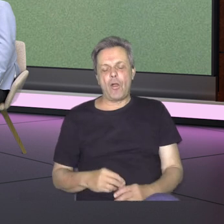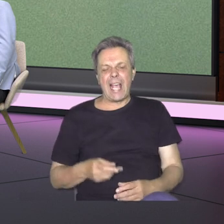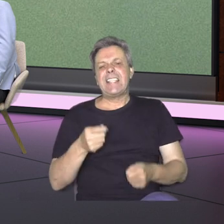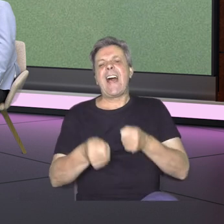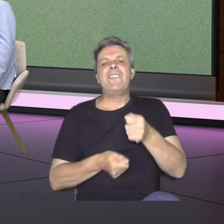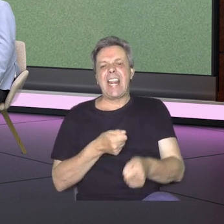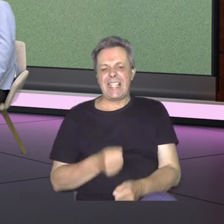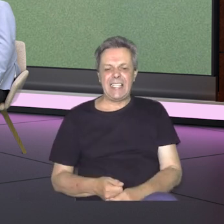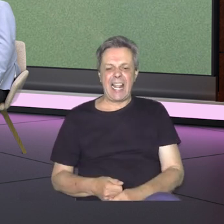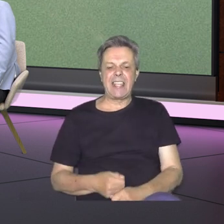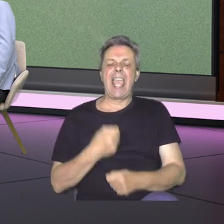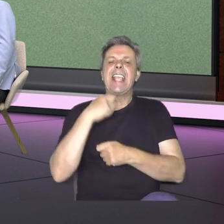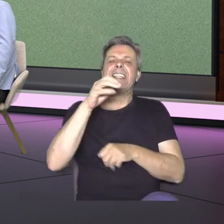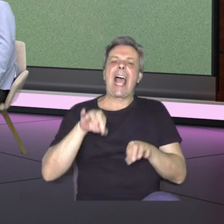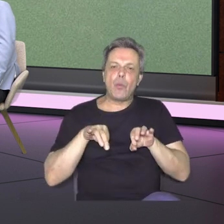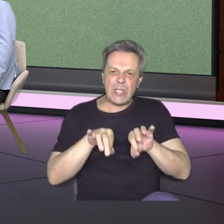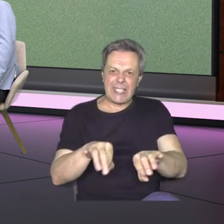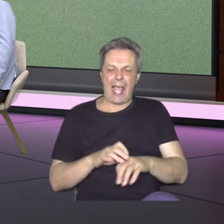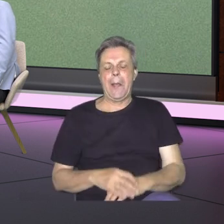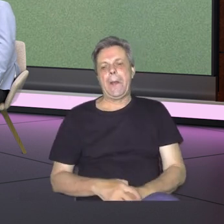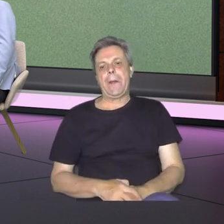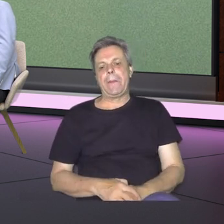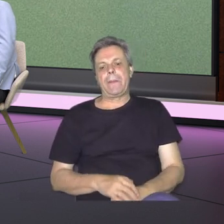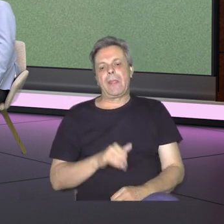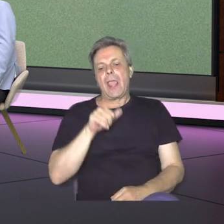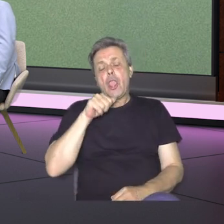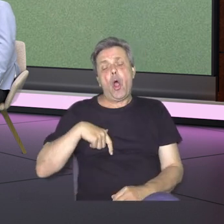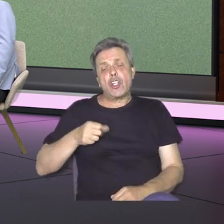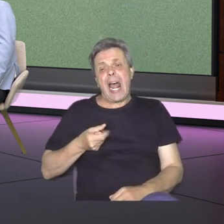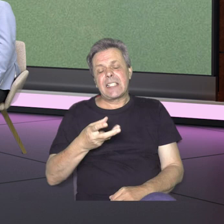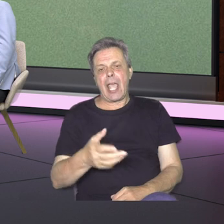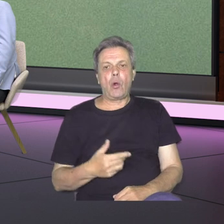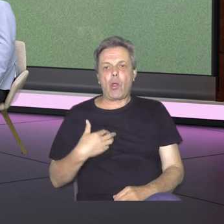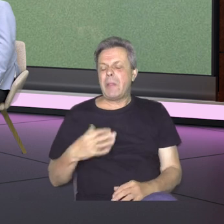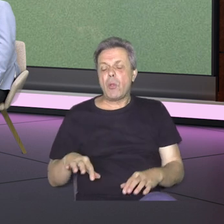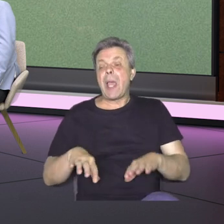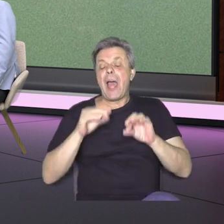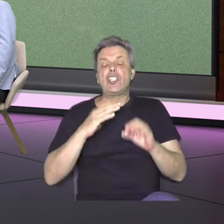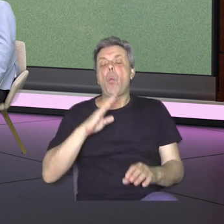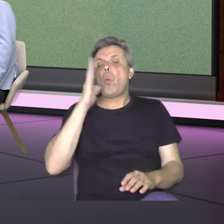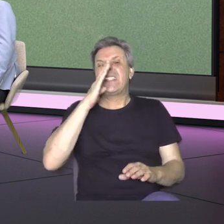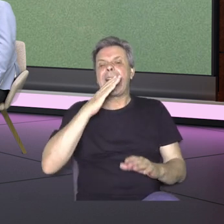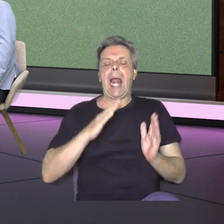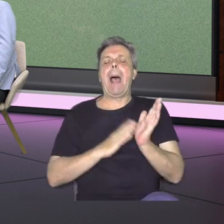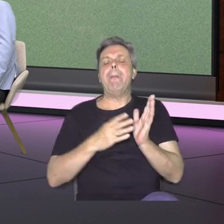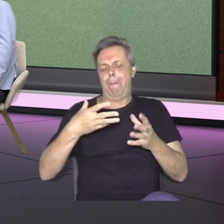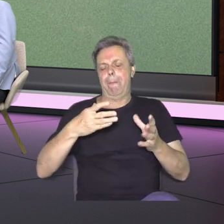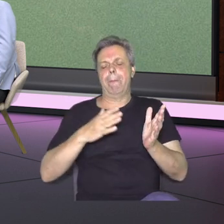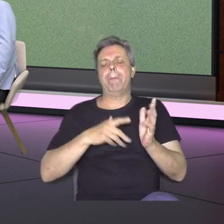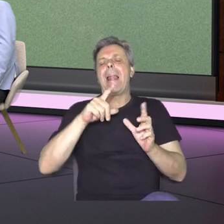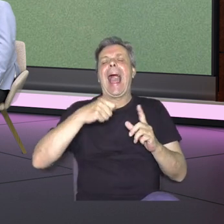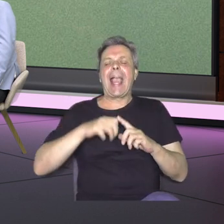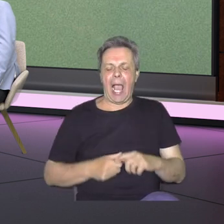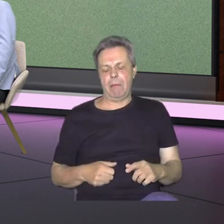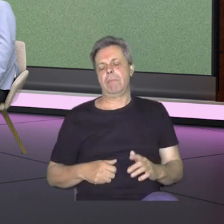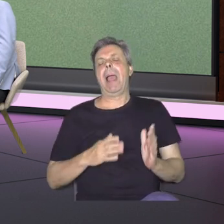za financiranje izgradnju cesta, i još nas nekoliko, nađemo se u Crnoj Mlaki. Bio